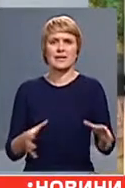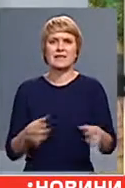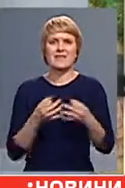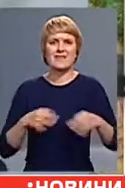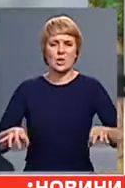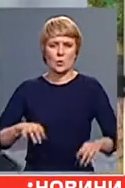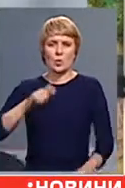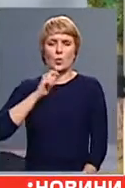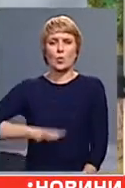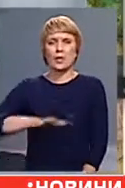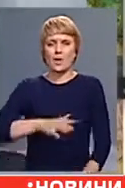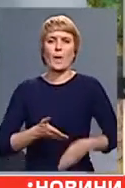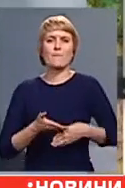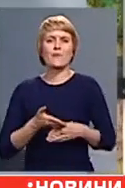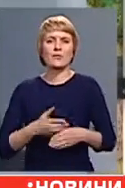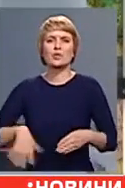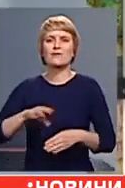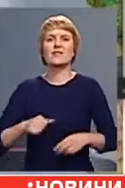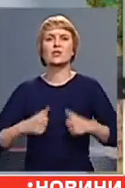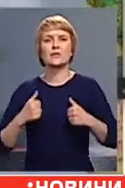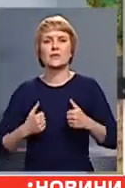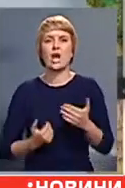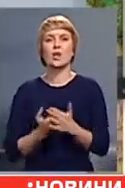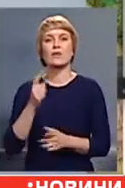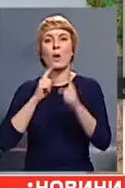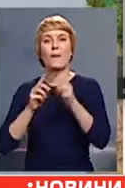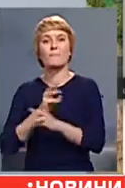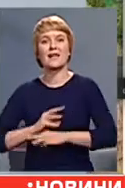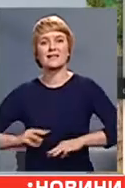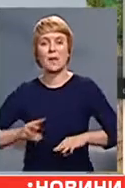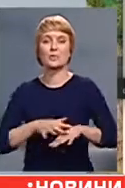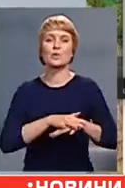вільною Україною, підтримуючи всі зусилля нового парламенту і народу України в ці дуже важкі часи.